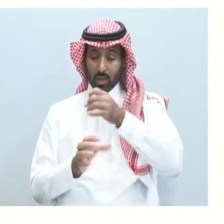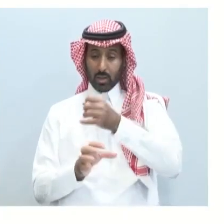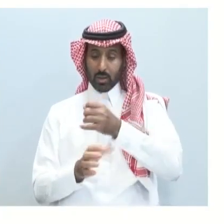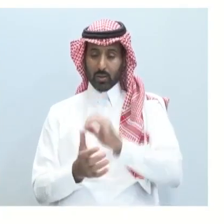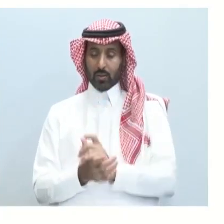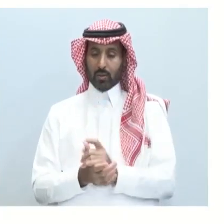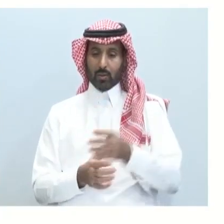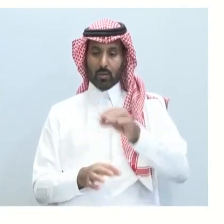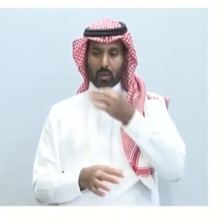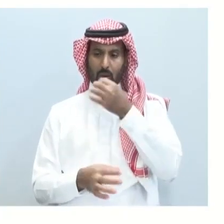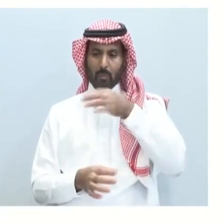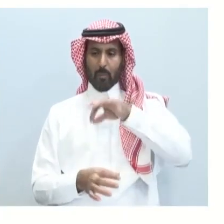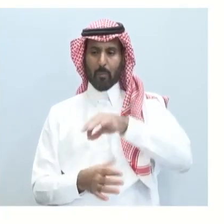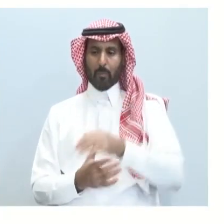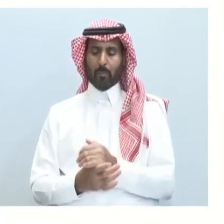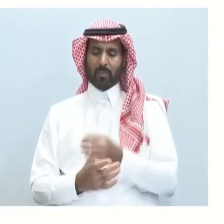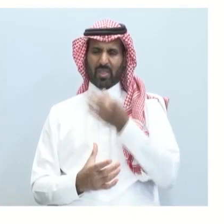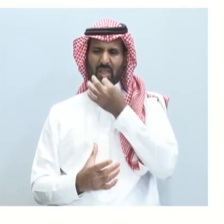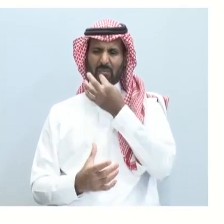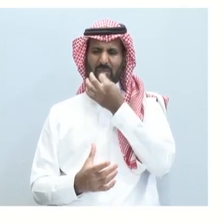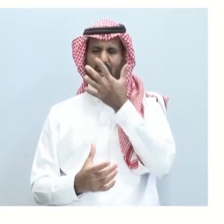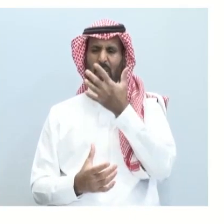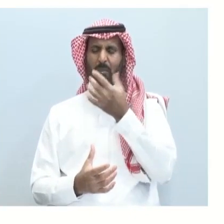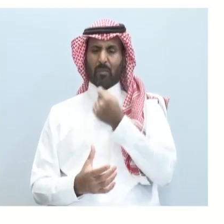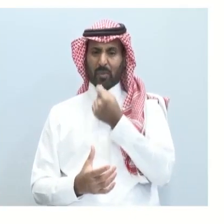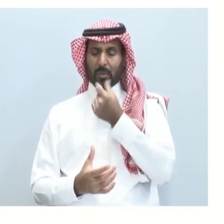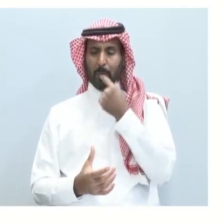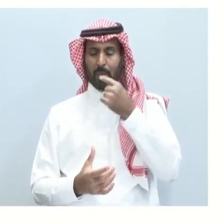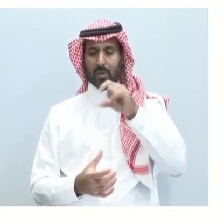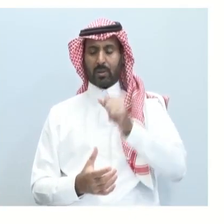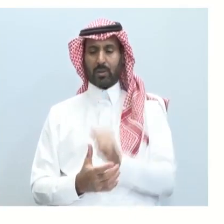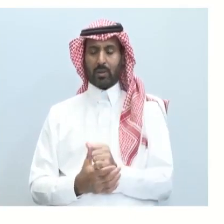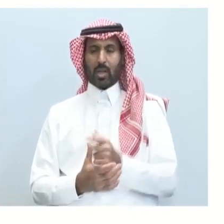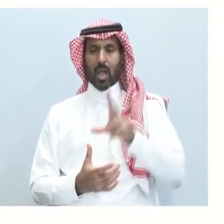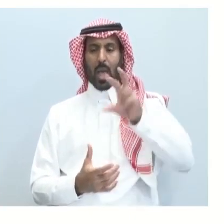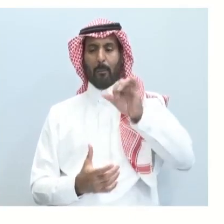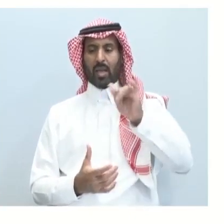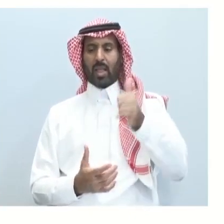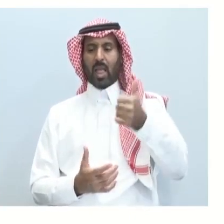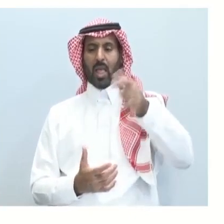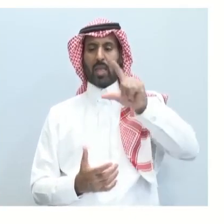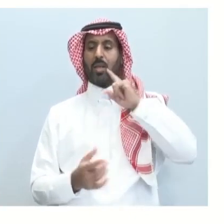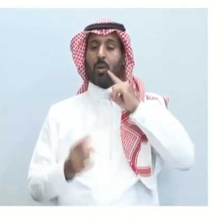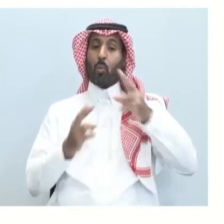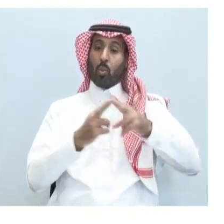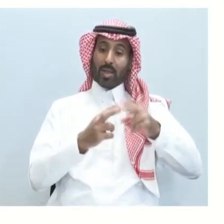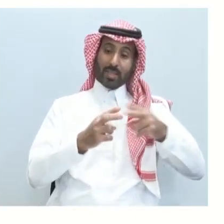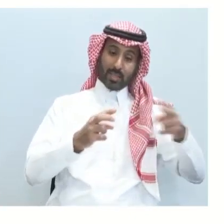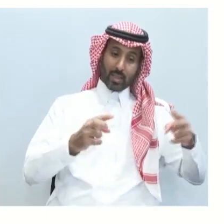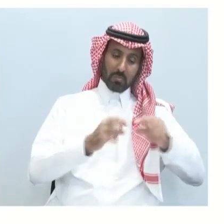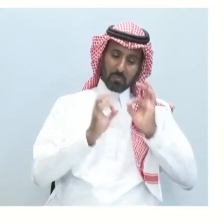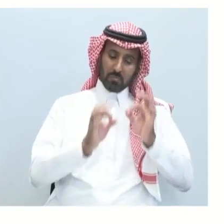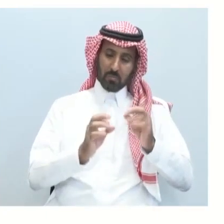ان الاحماض طعمها حمضي طعمها حمضي وكذلك توصل الكهرباء